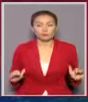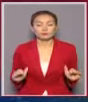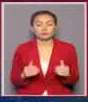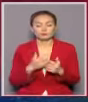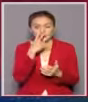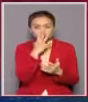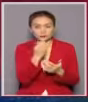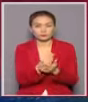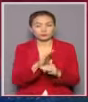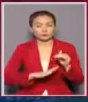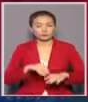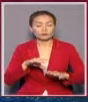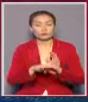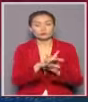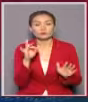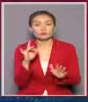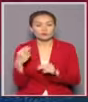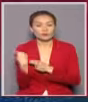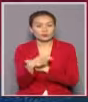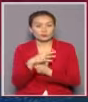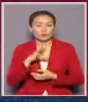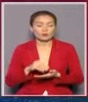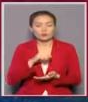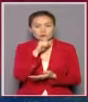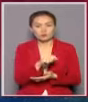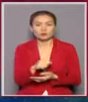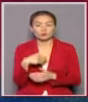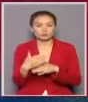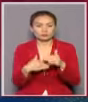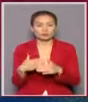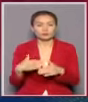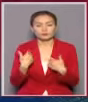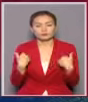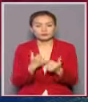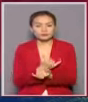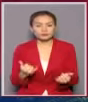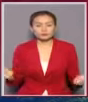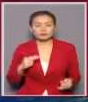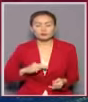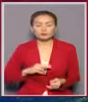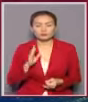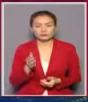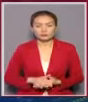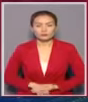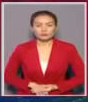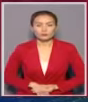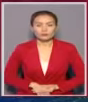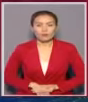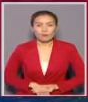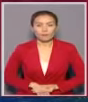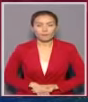таңдаған мамандығы бар, алған тәрбиесі бар, соның арқасында тек елімізге, қоғамға үлкен өзінің бір